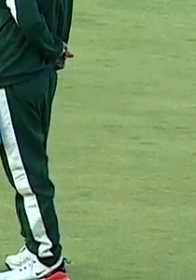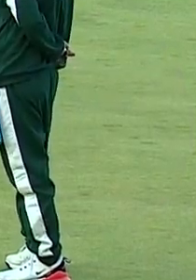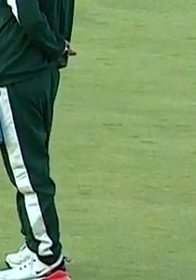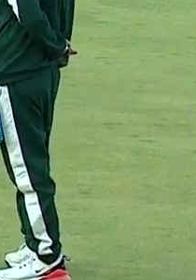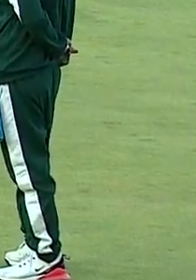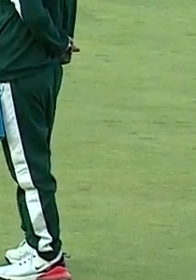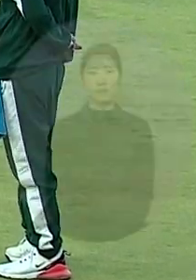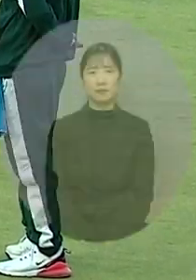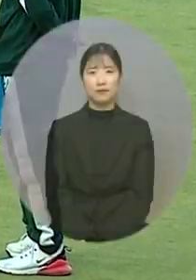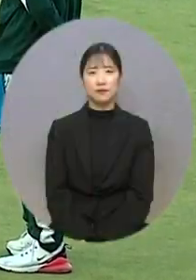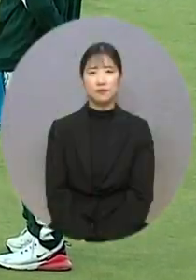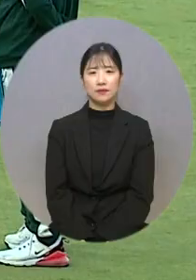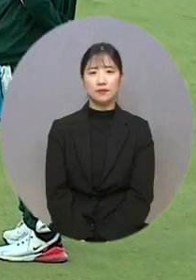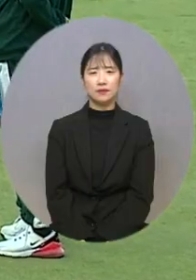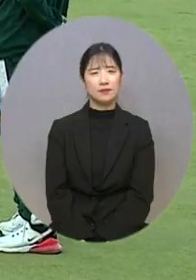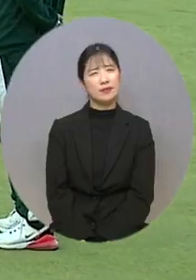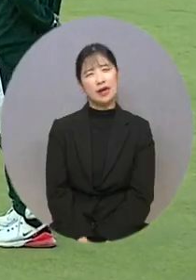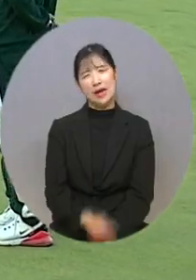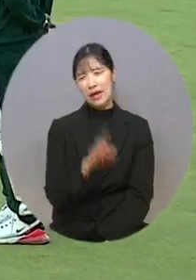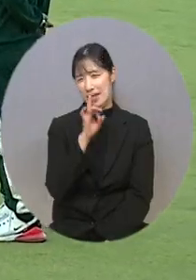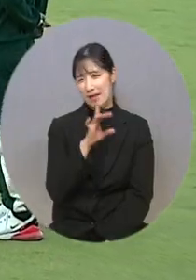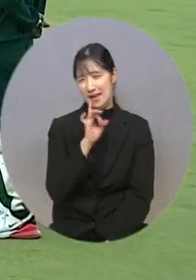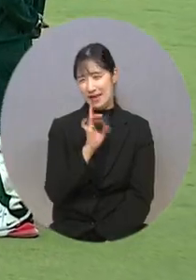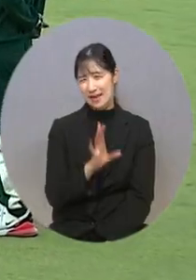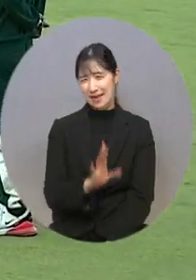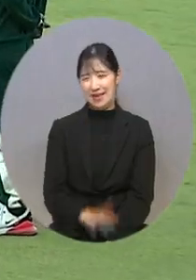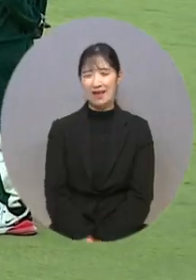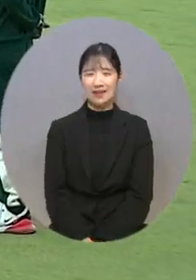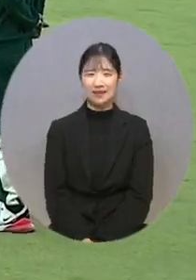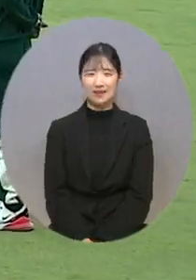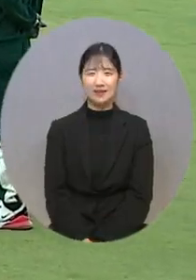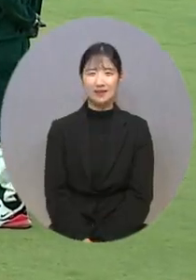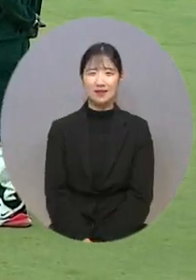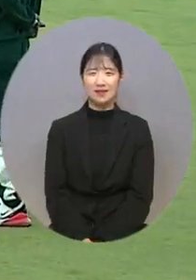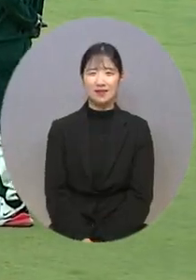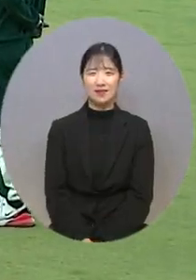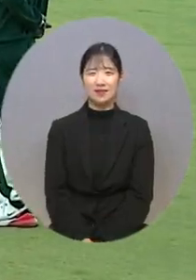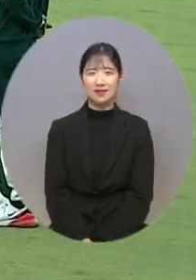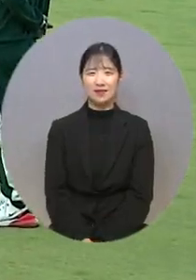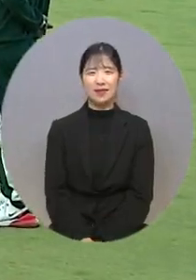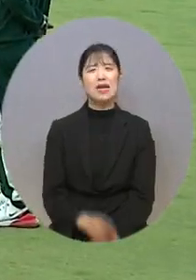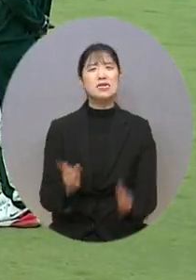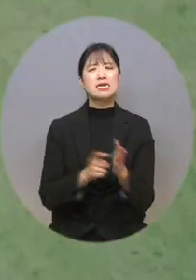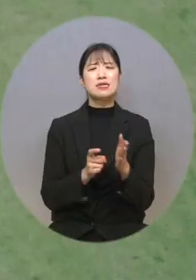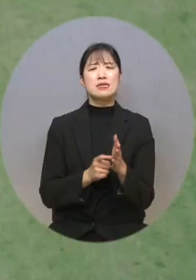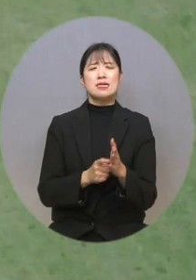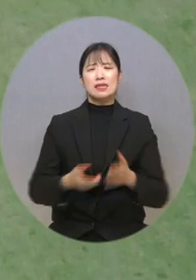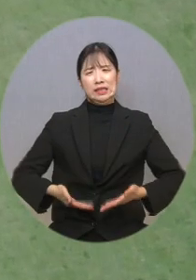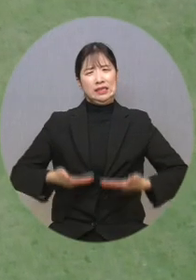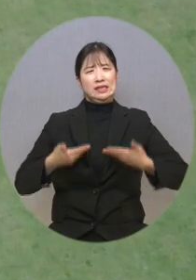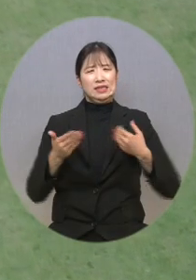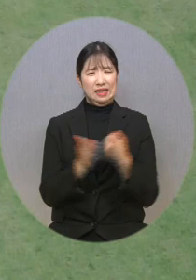같은데. 아, 유건님 급해. 오라. 아하, 유건님. 뭔가 급한 것 같아.